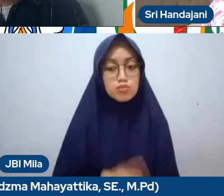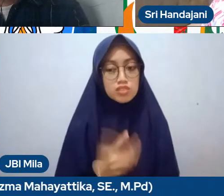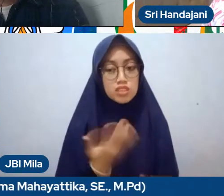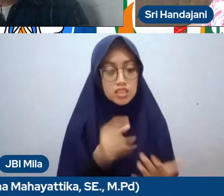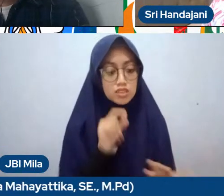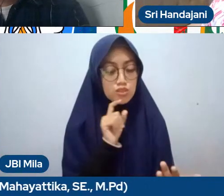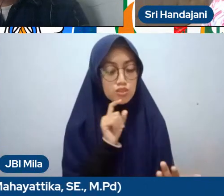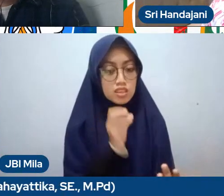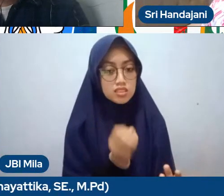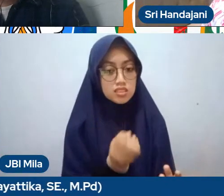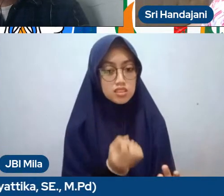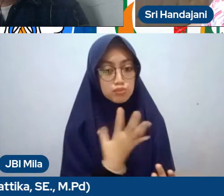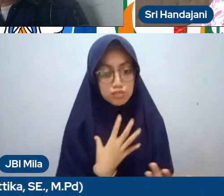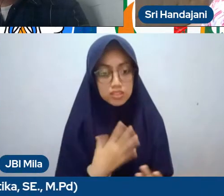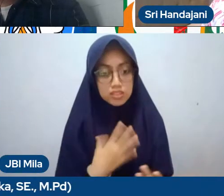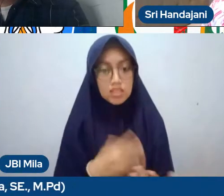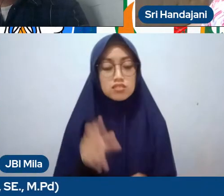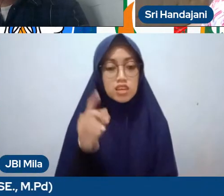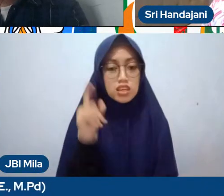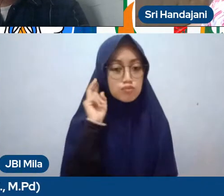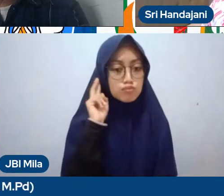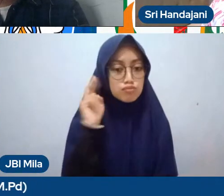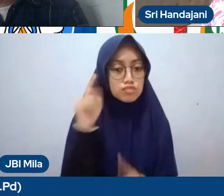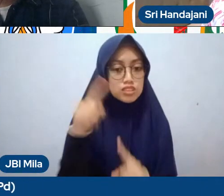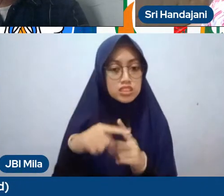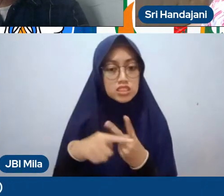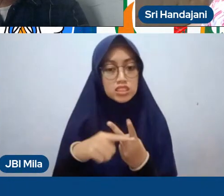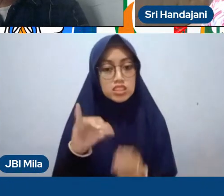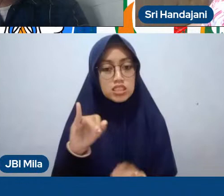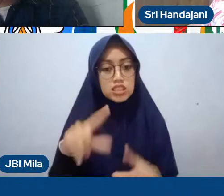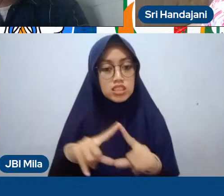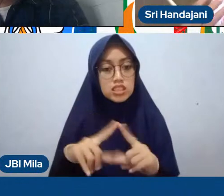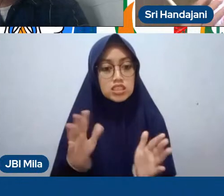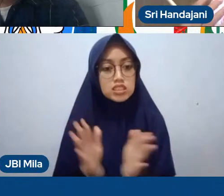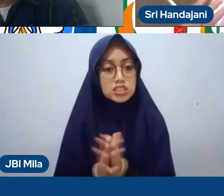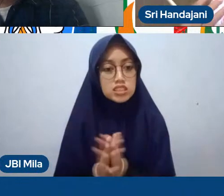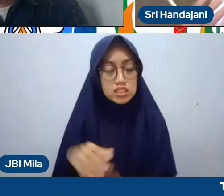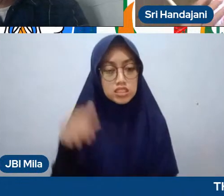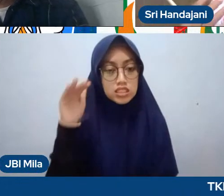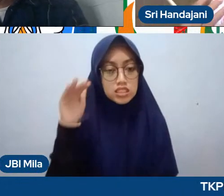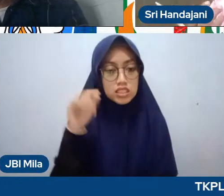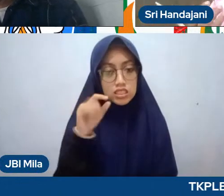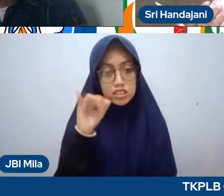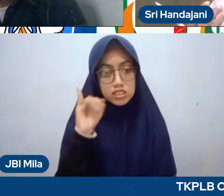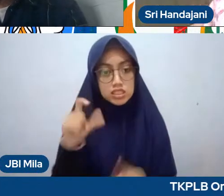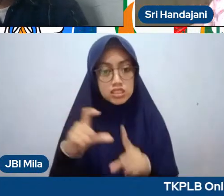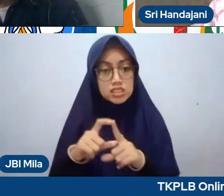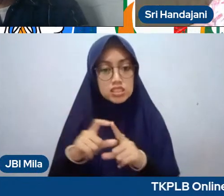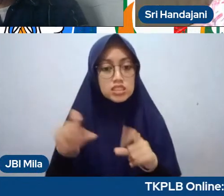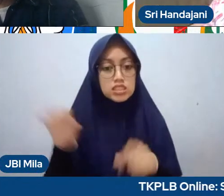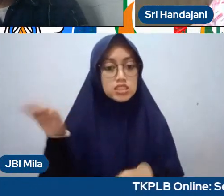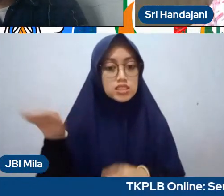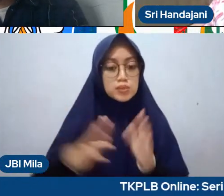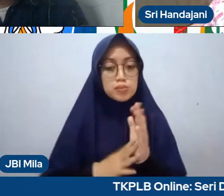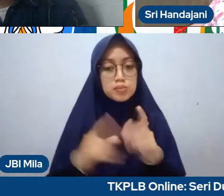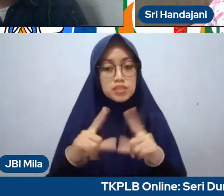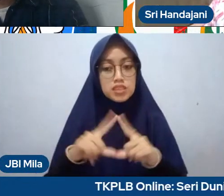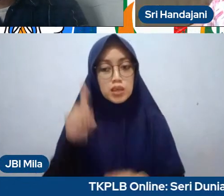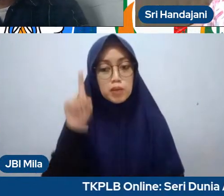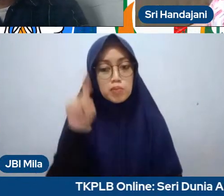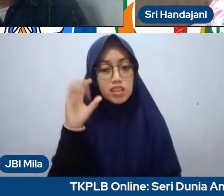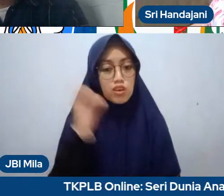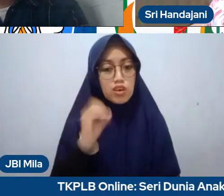Kak Tia ya, juga disebutkan oleh Kak Isma, penting sekali kitanya harus tenang dulu ya, kemudian apa namanya